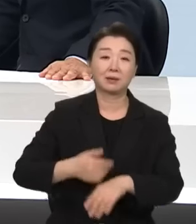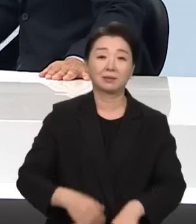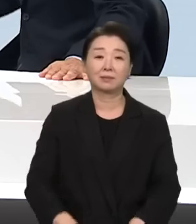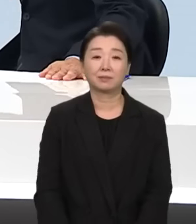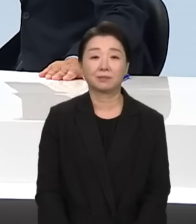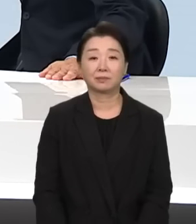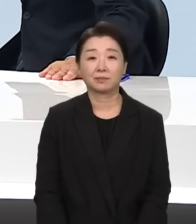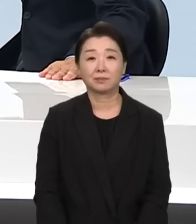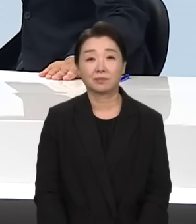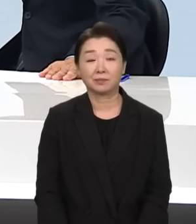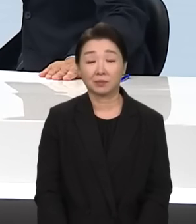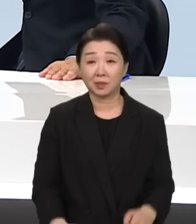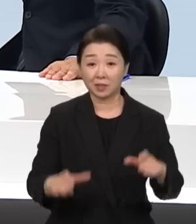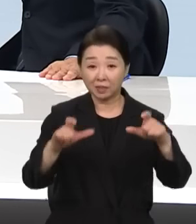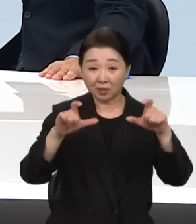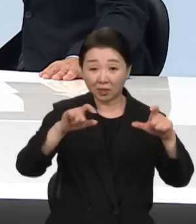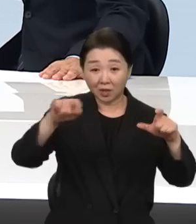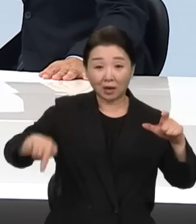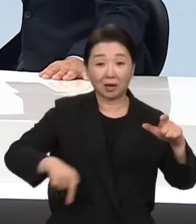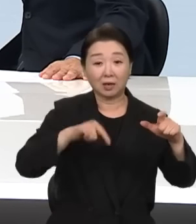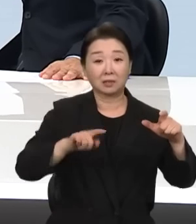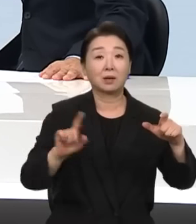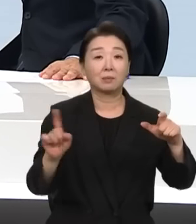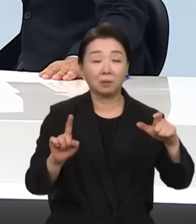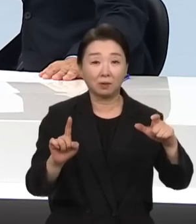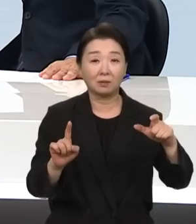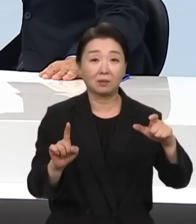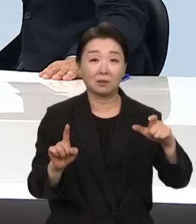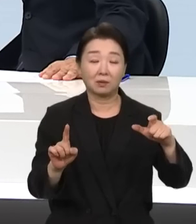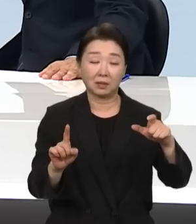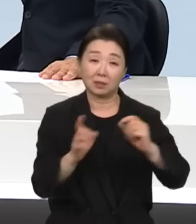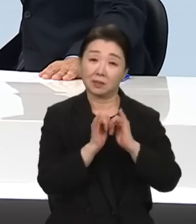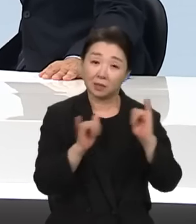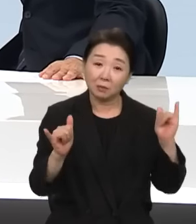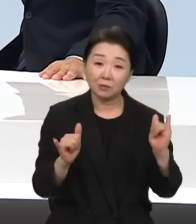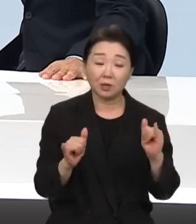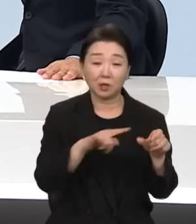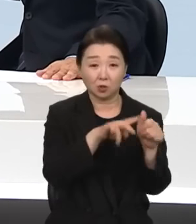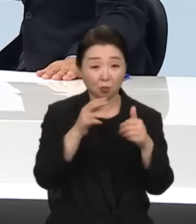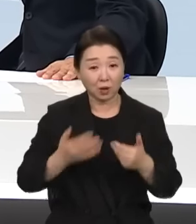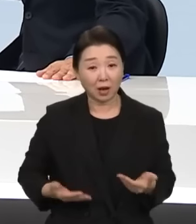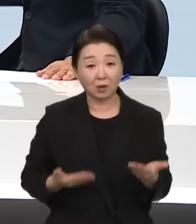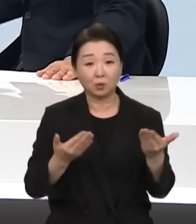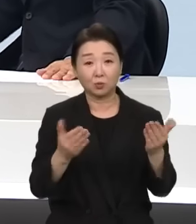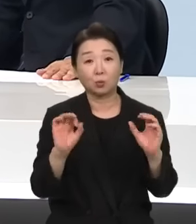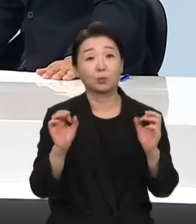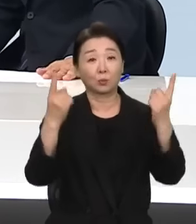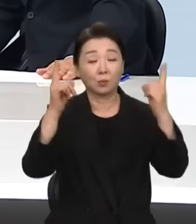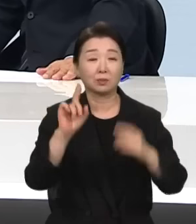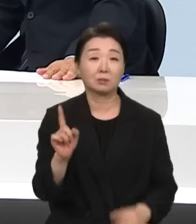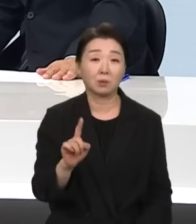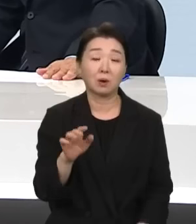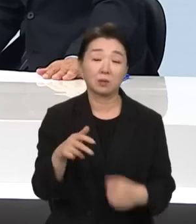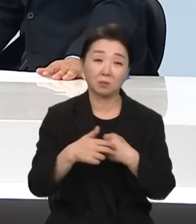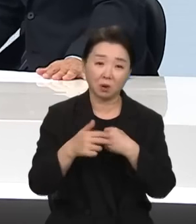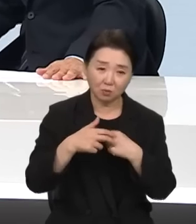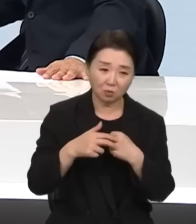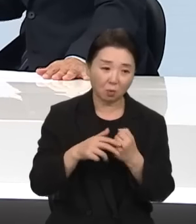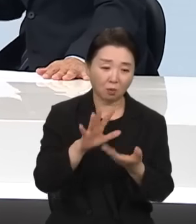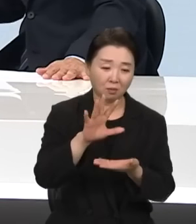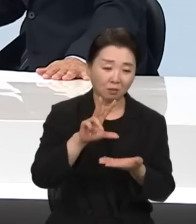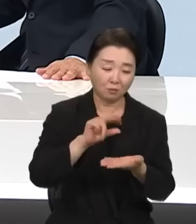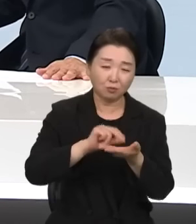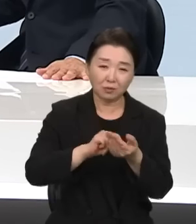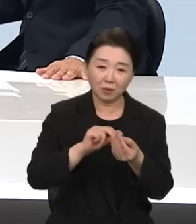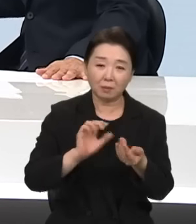있는데 자기 지역군 그 자기 지역군 주민 들에게 정보를 알려주는 동시에 이번 의료대란 사태가